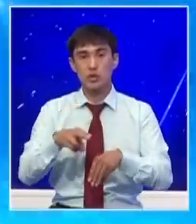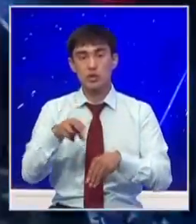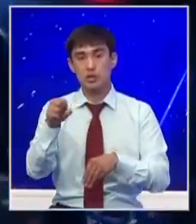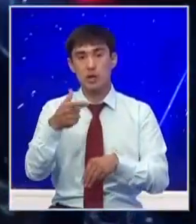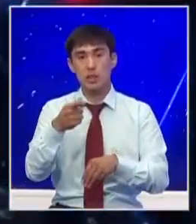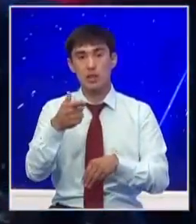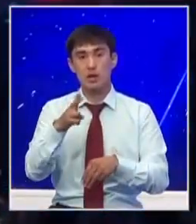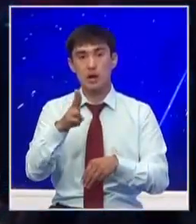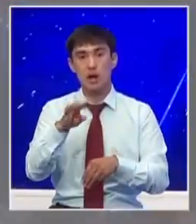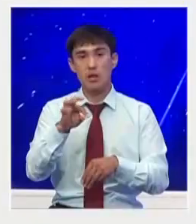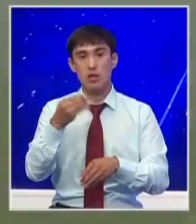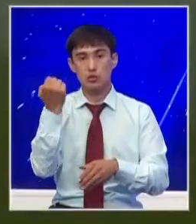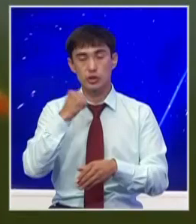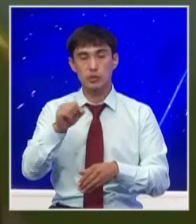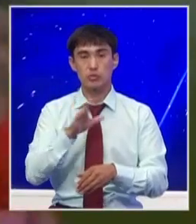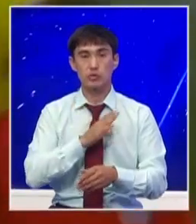жеткен болатын.